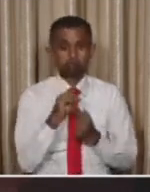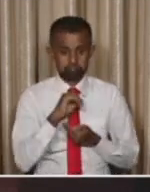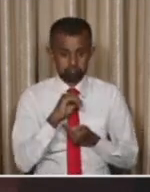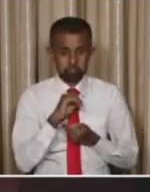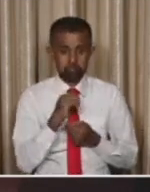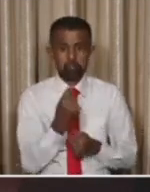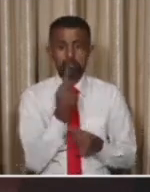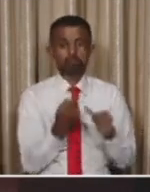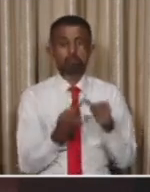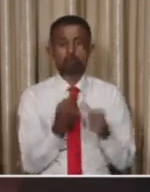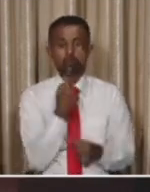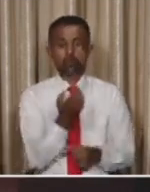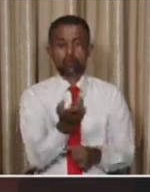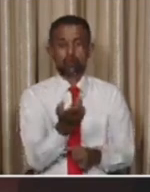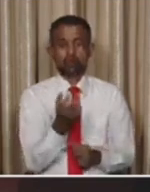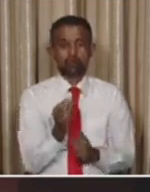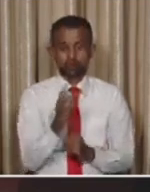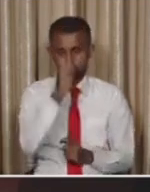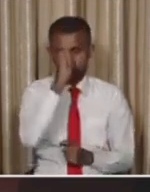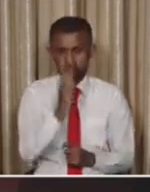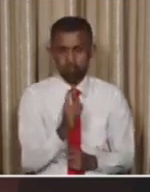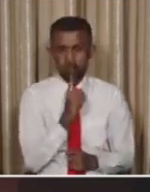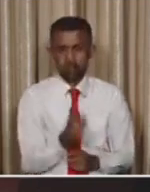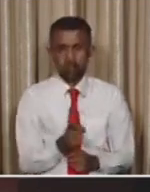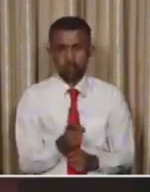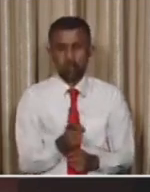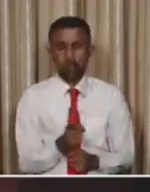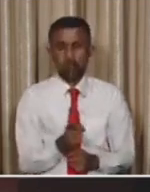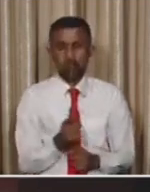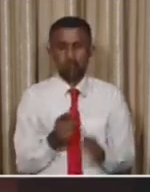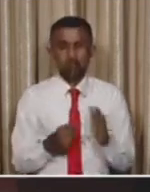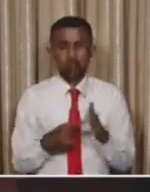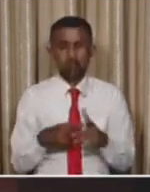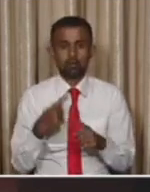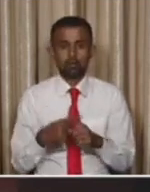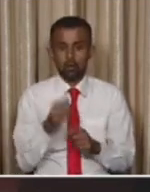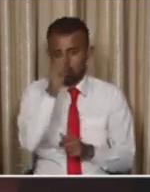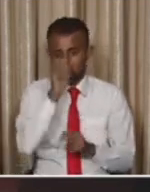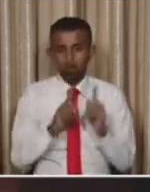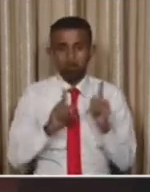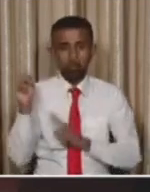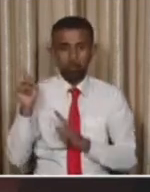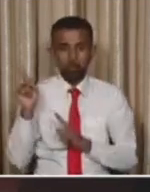උත්තරයක් එනවා. ඉතින් මම ජනාධිපතිට කියන්න කැමතියි, මෙන්න මේ බදු පැහැර හරින